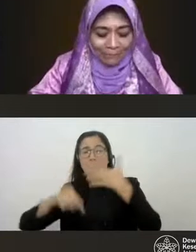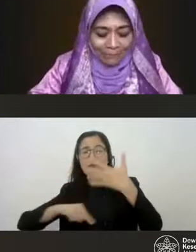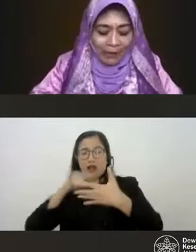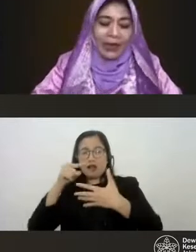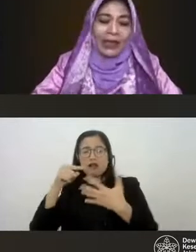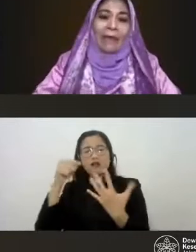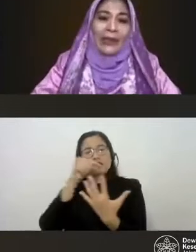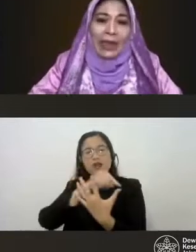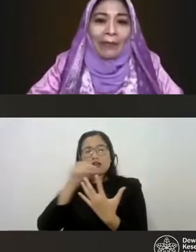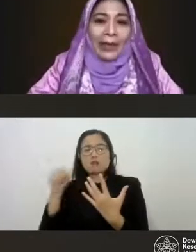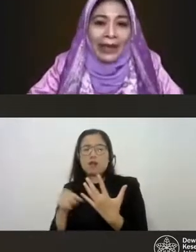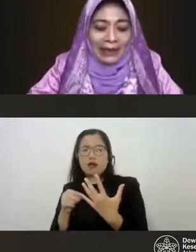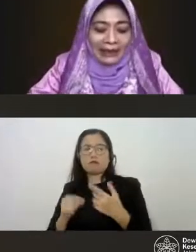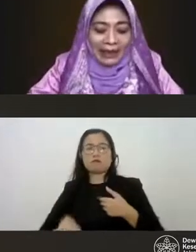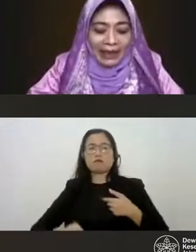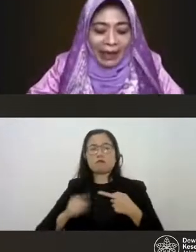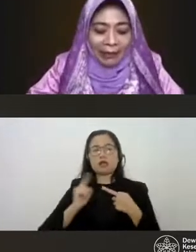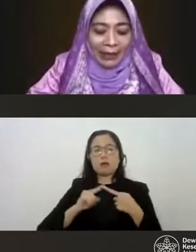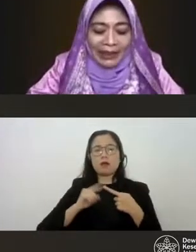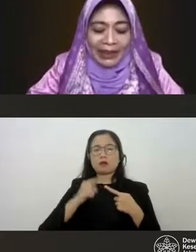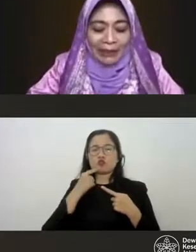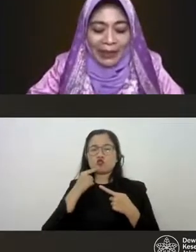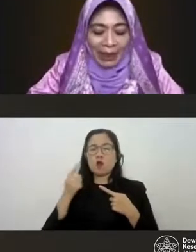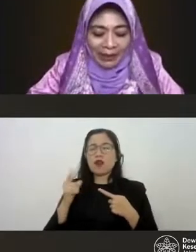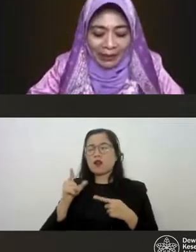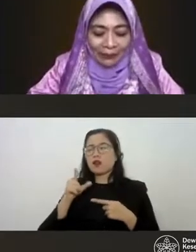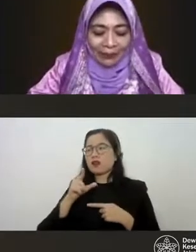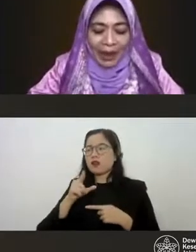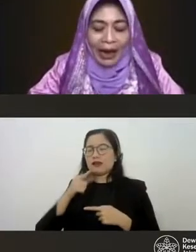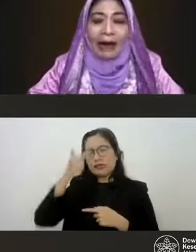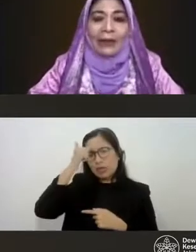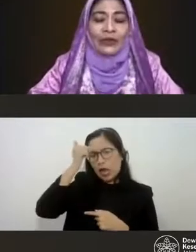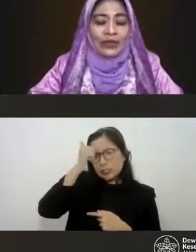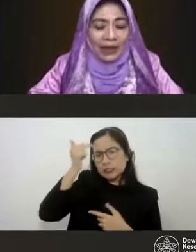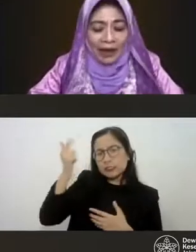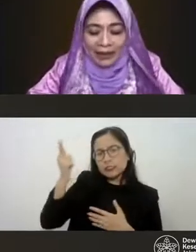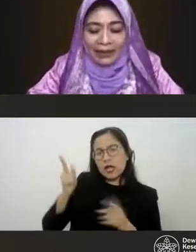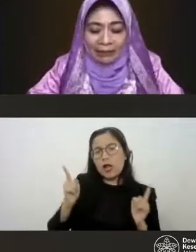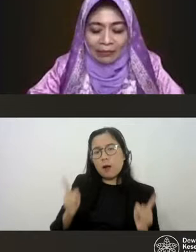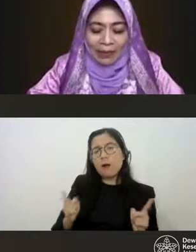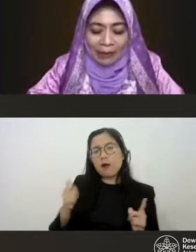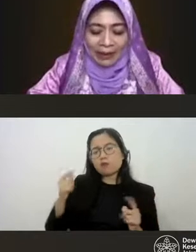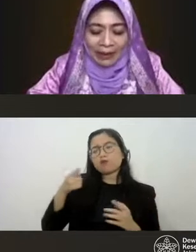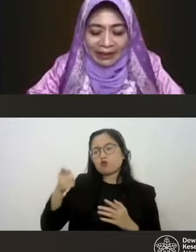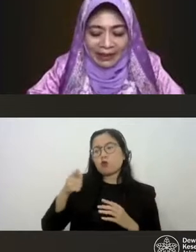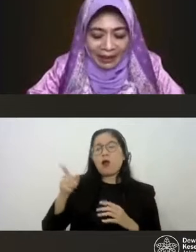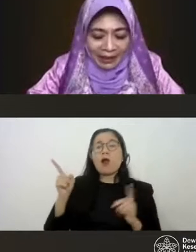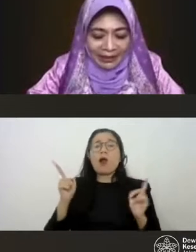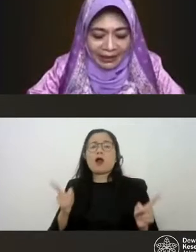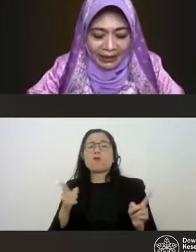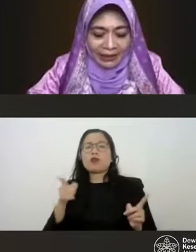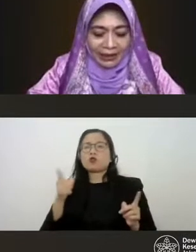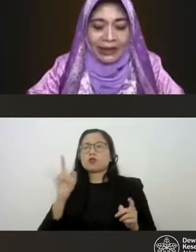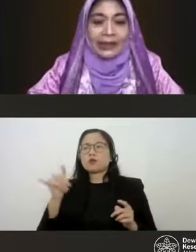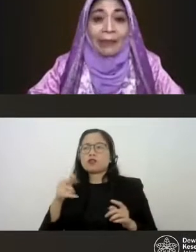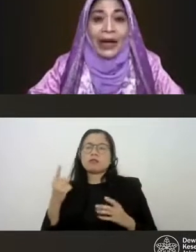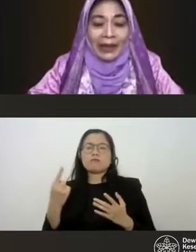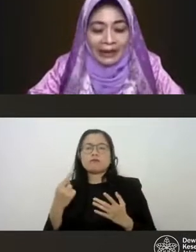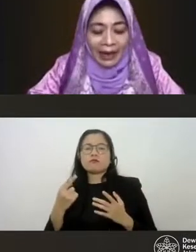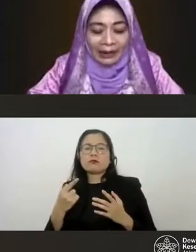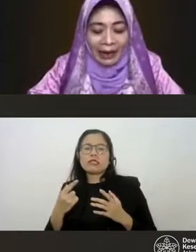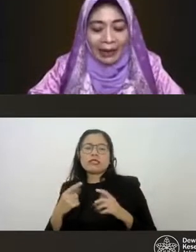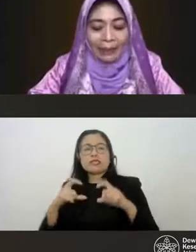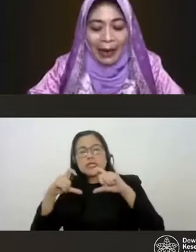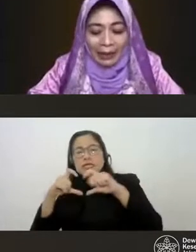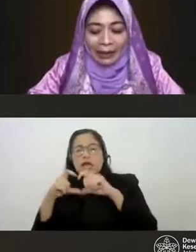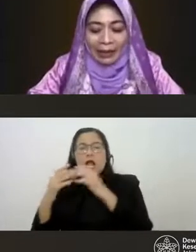berikut. Yang pertama, dengan literasi agama ini kita meyakini agama itu sangat-sangat mengedepankan cinta kasih serta